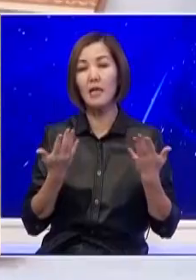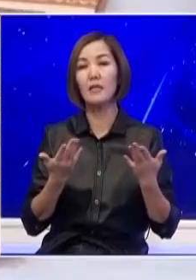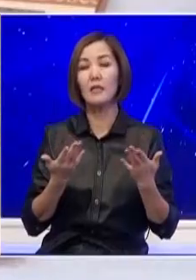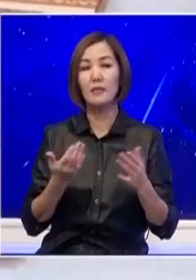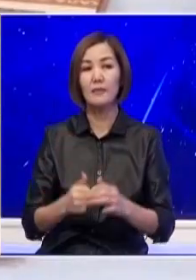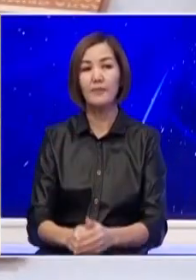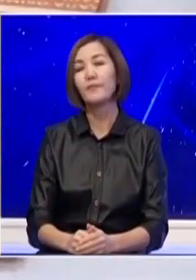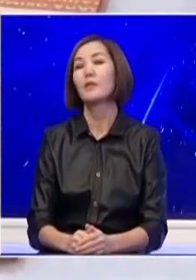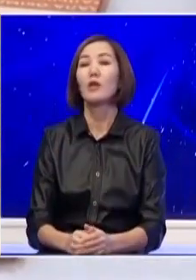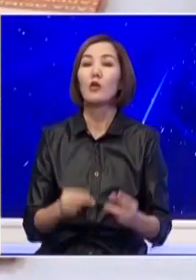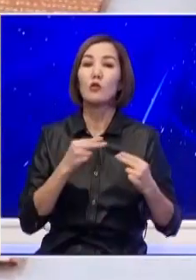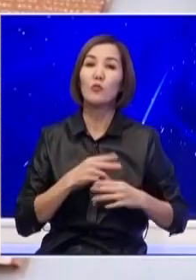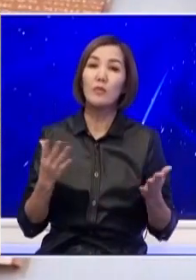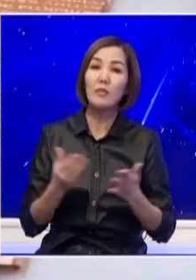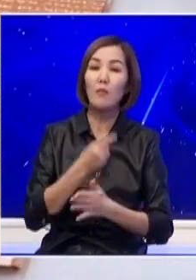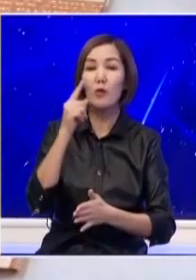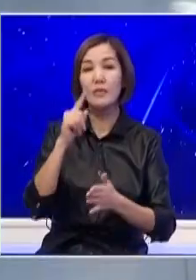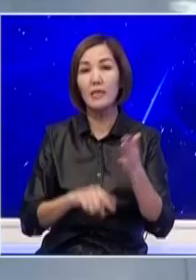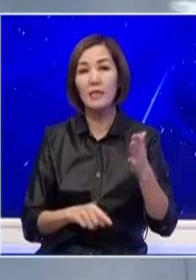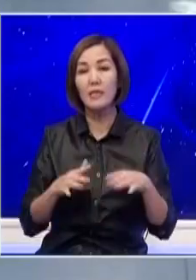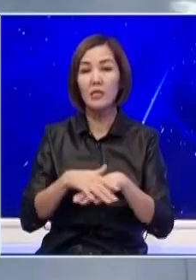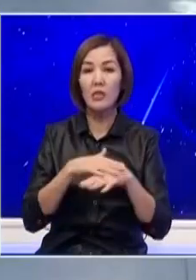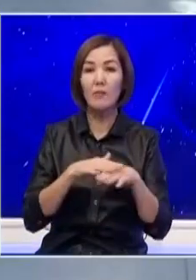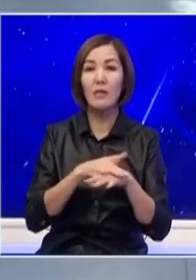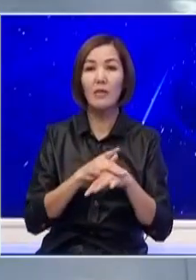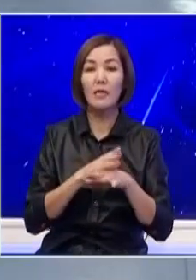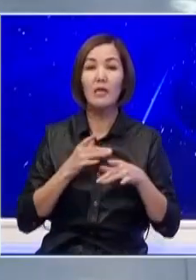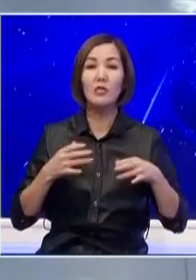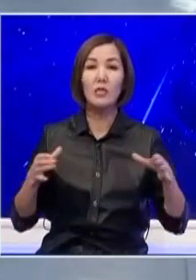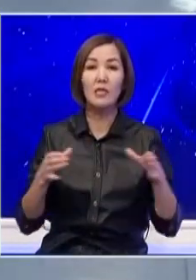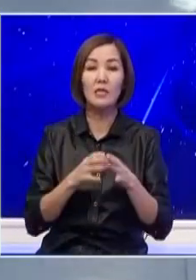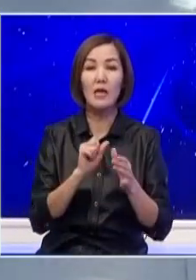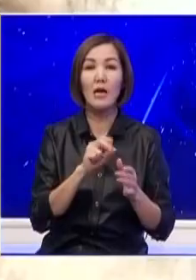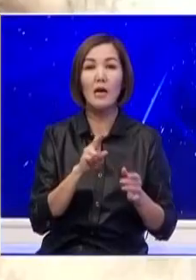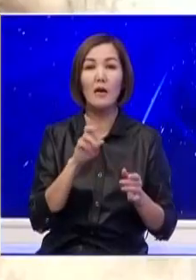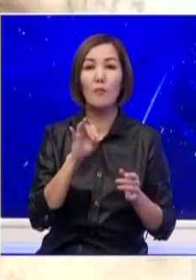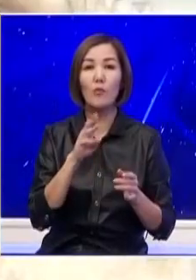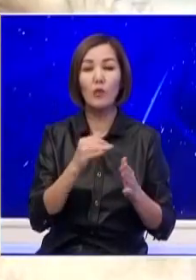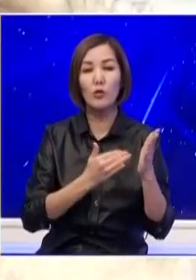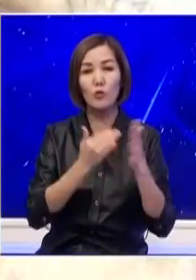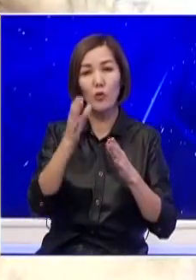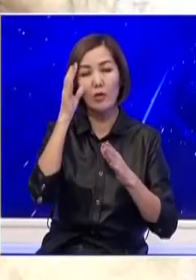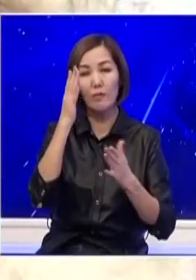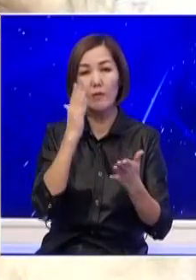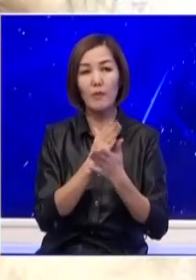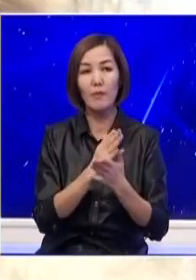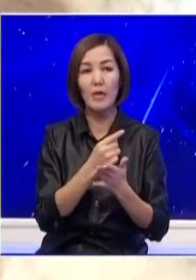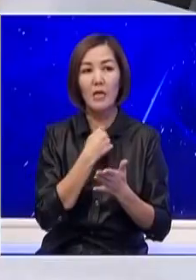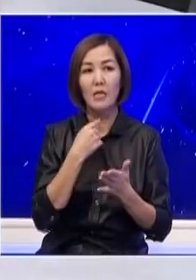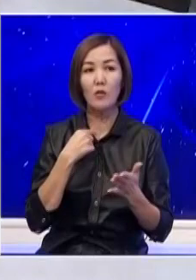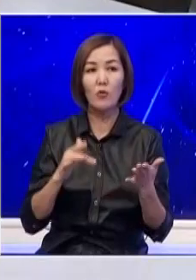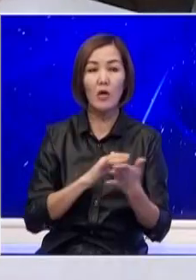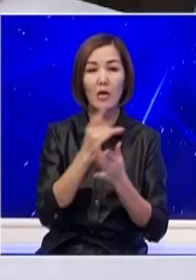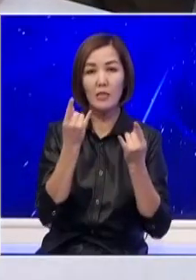деген. Жұмыс табудан үміттенгендер жәрменкеге жиылды. Бірі Ақбота Бақанова, жоғары білімді жас. Талдықорған